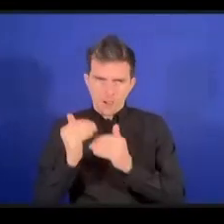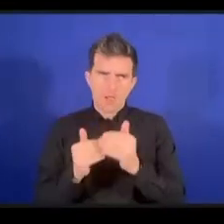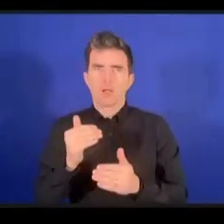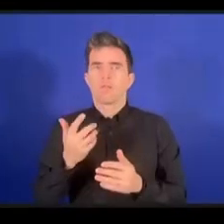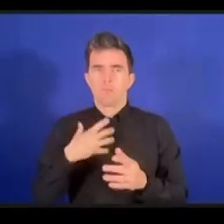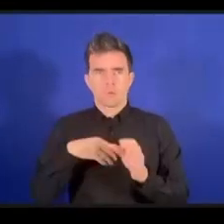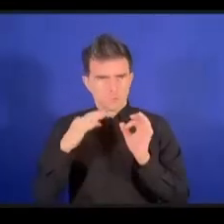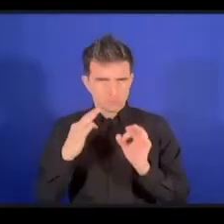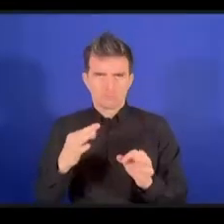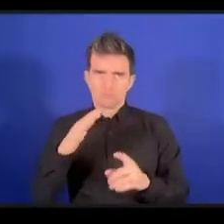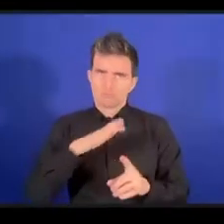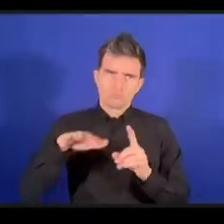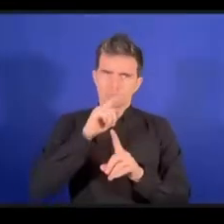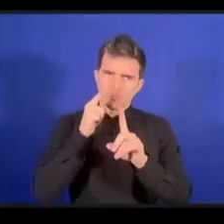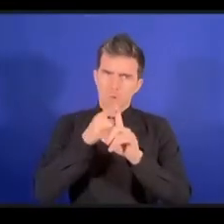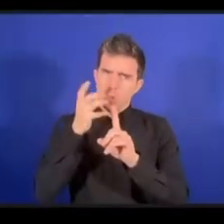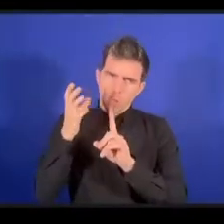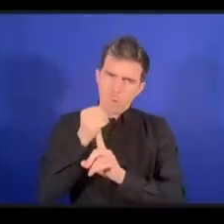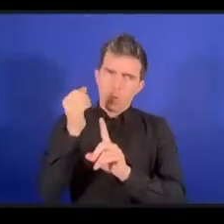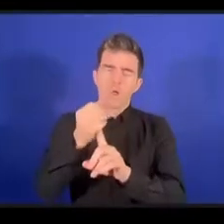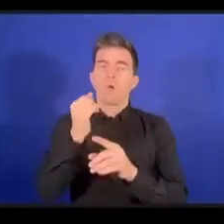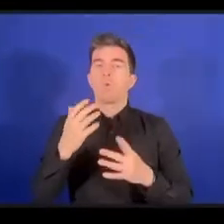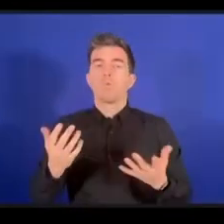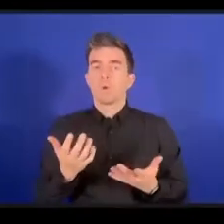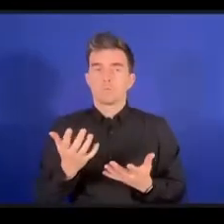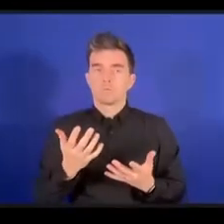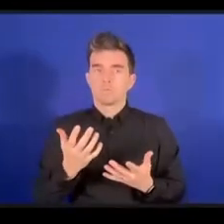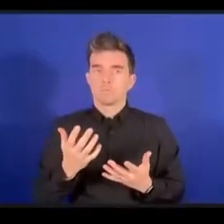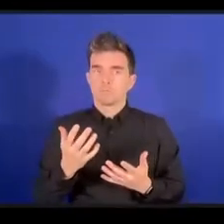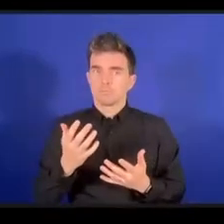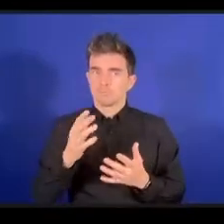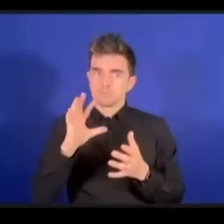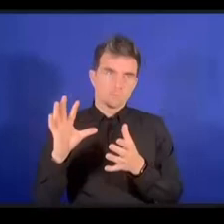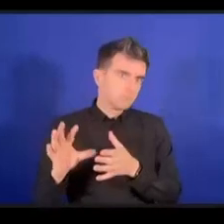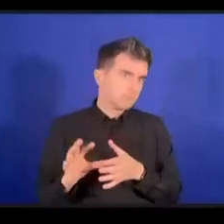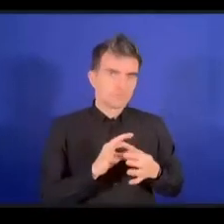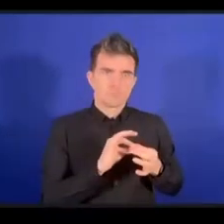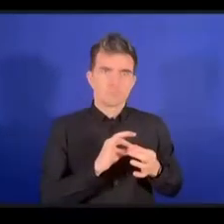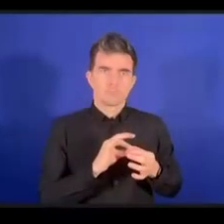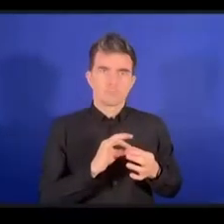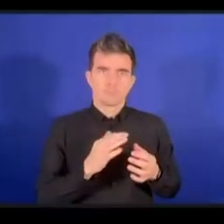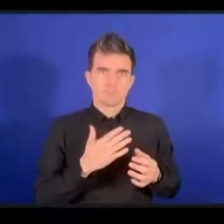的问题的话，那我们就只能让这些行业他们